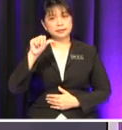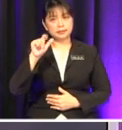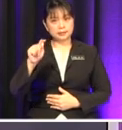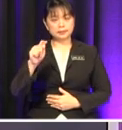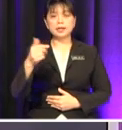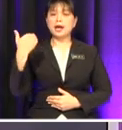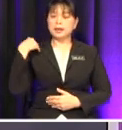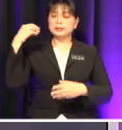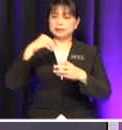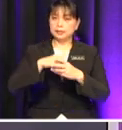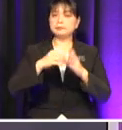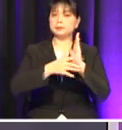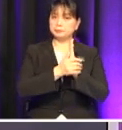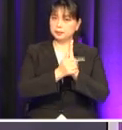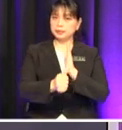kemahiran